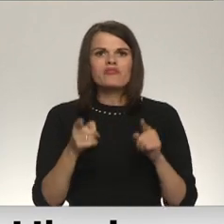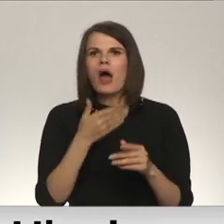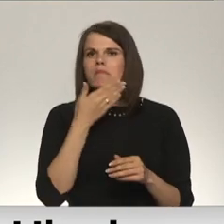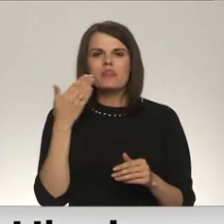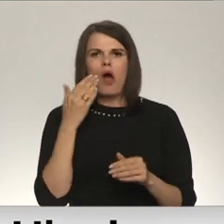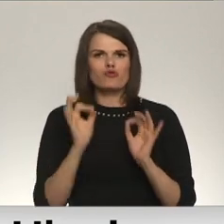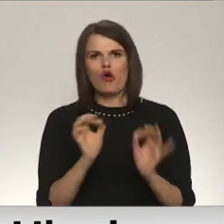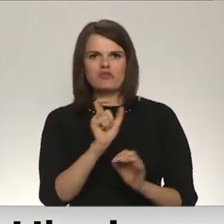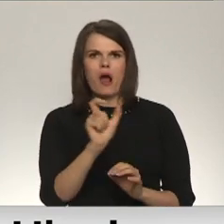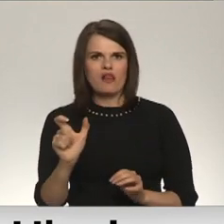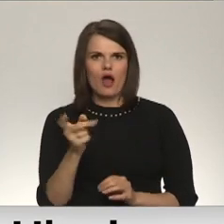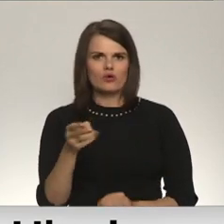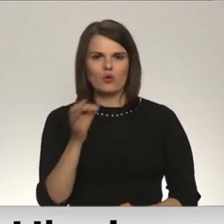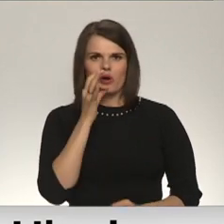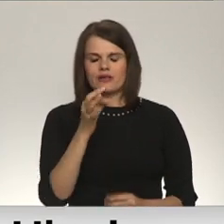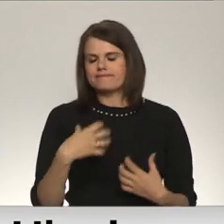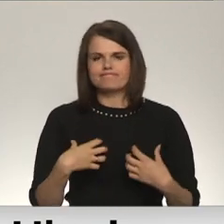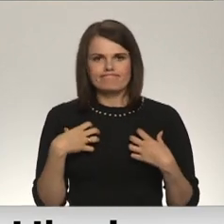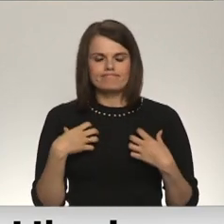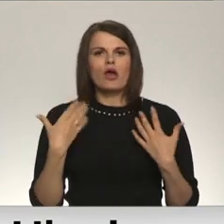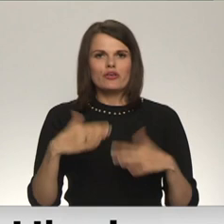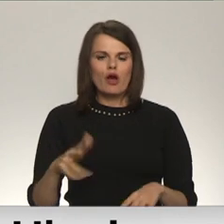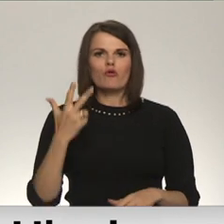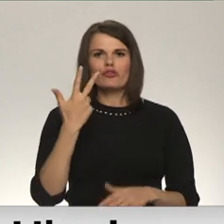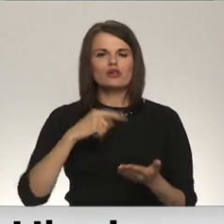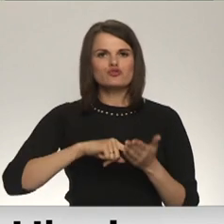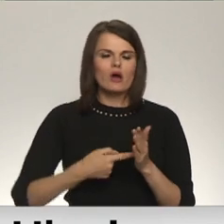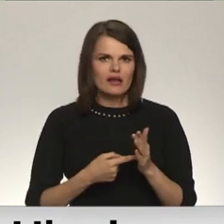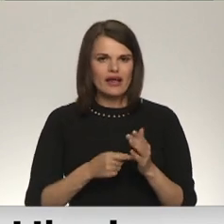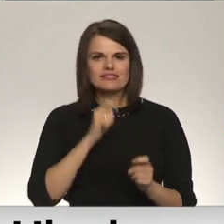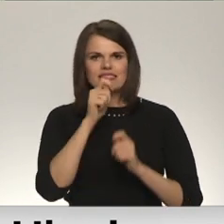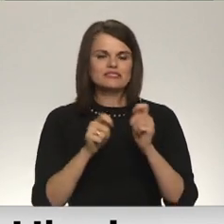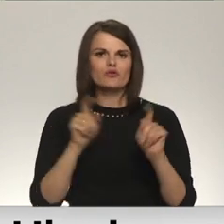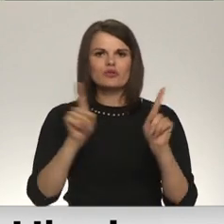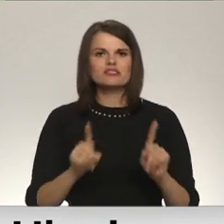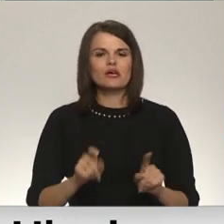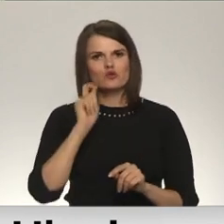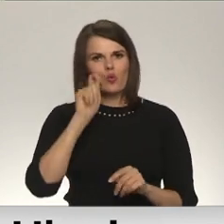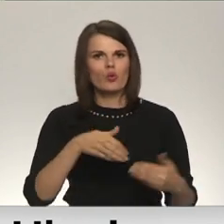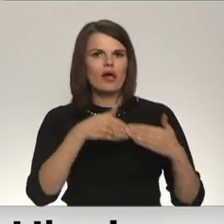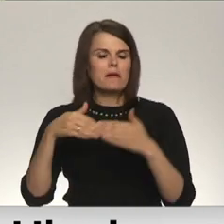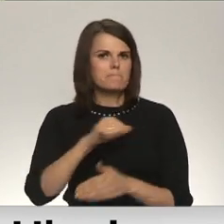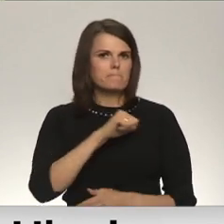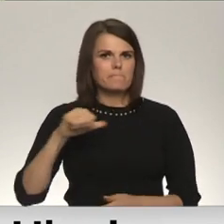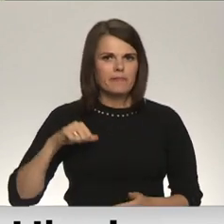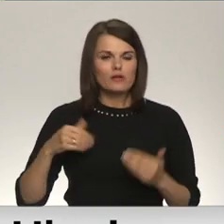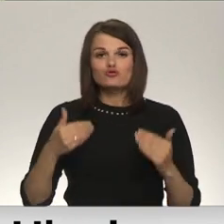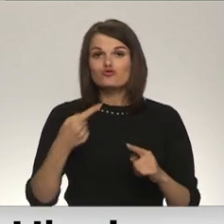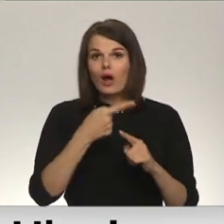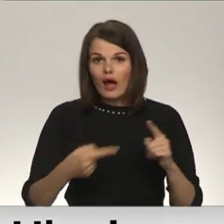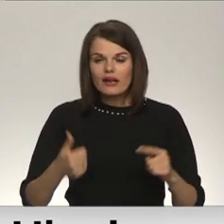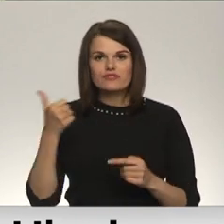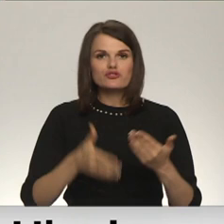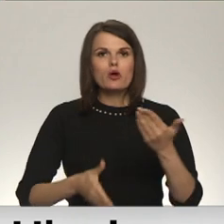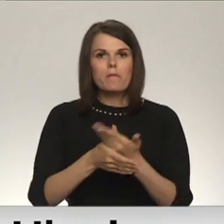vārdu. Sniedzot savu artavu, viņš jau trešo reizi cilvēku saziedotās lietas Ukrainā nogādā pats. Šoreiz viņš palīdz